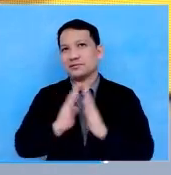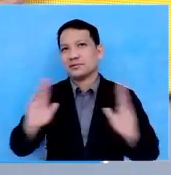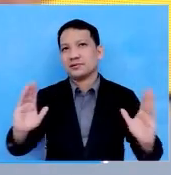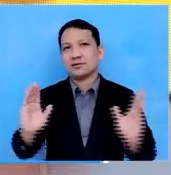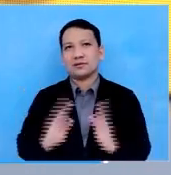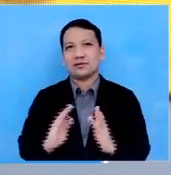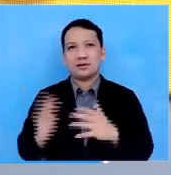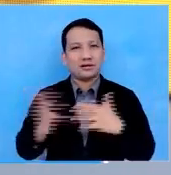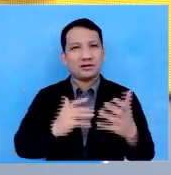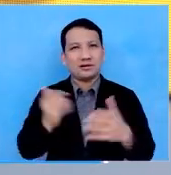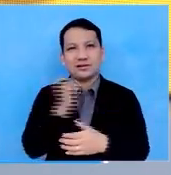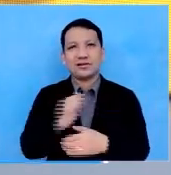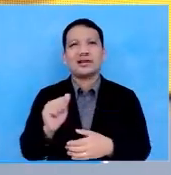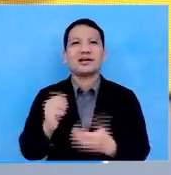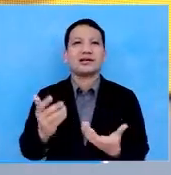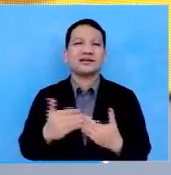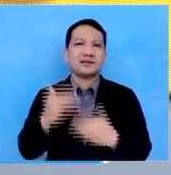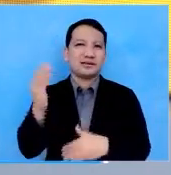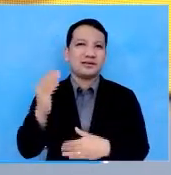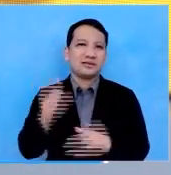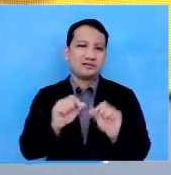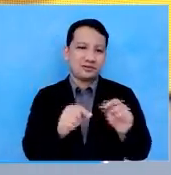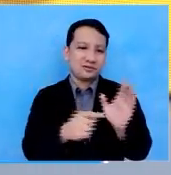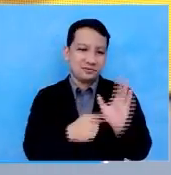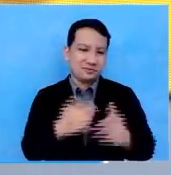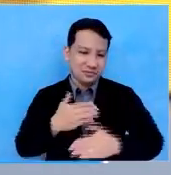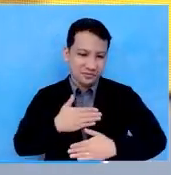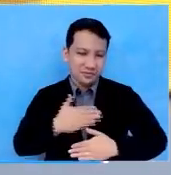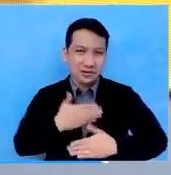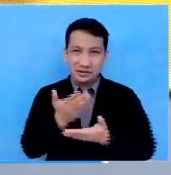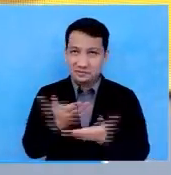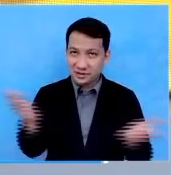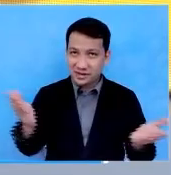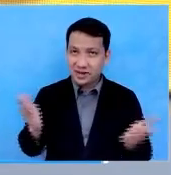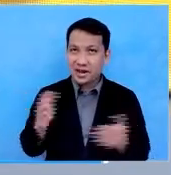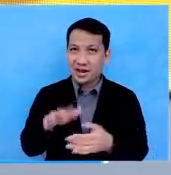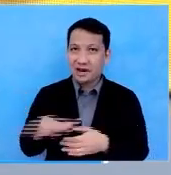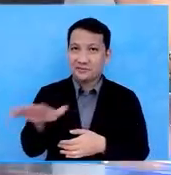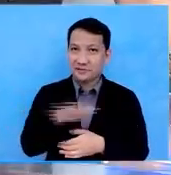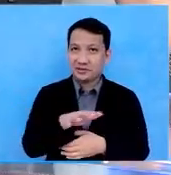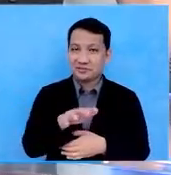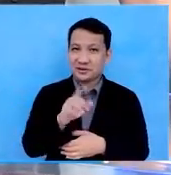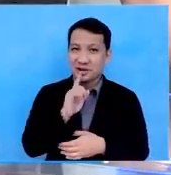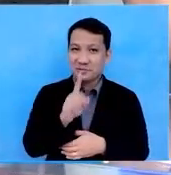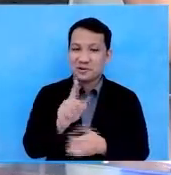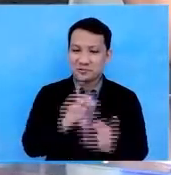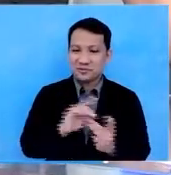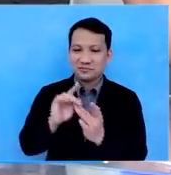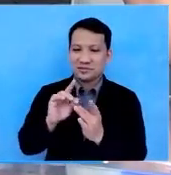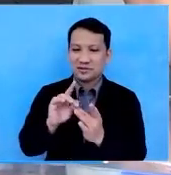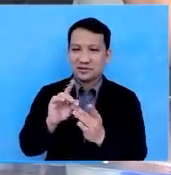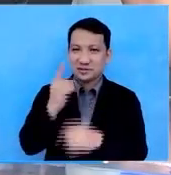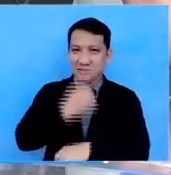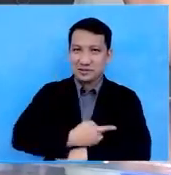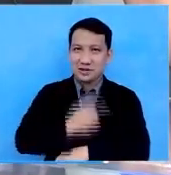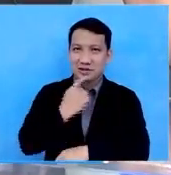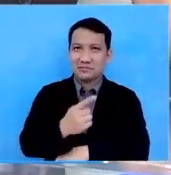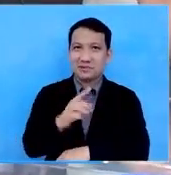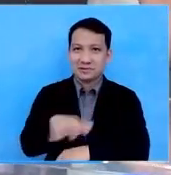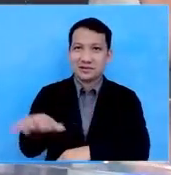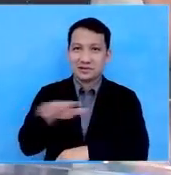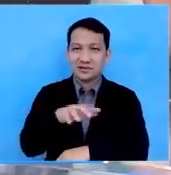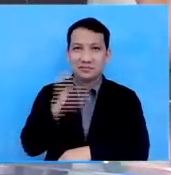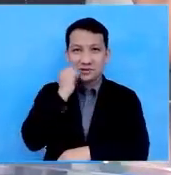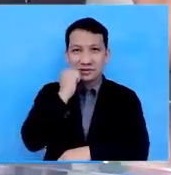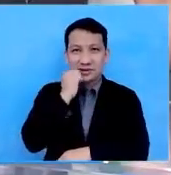kahit ano. Patunay na nagpapasaya po sa ating mga kapatid sa mga espesyal na okasyon, pati na rin po sa